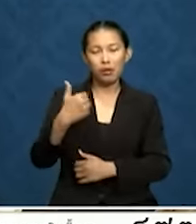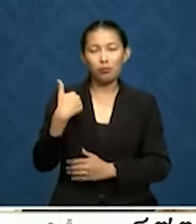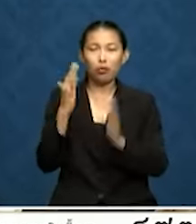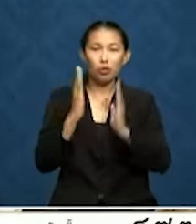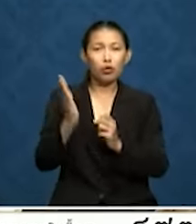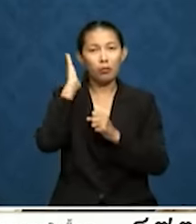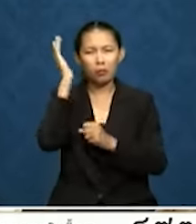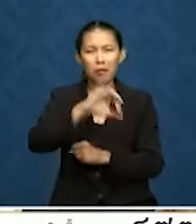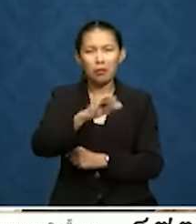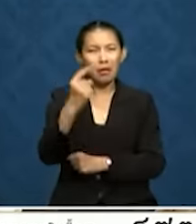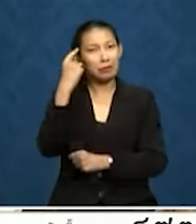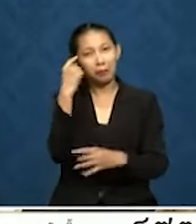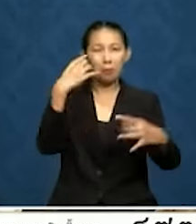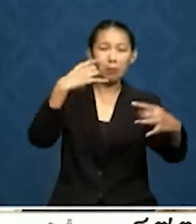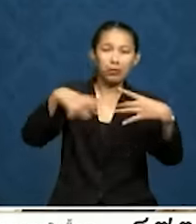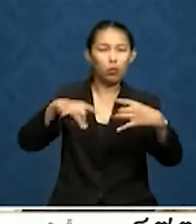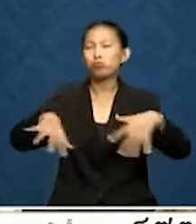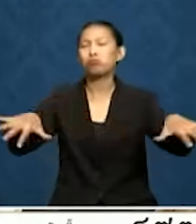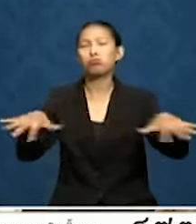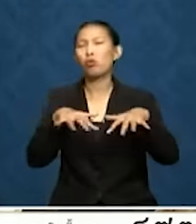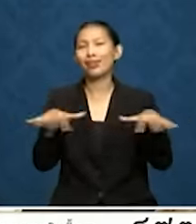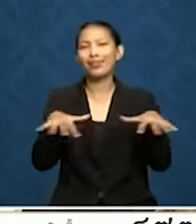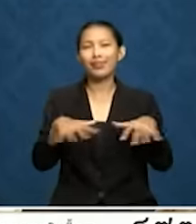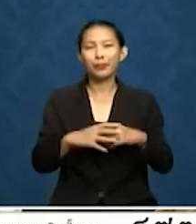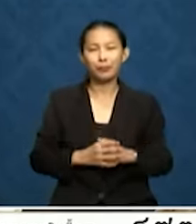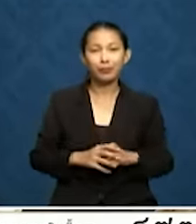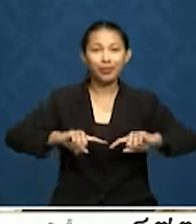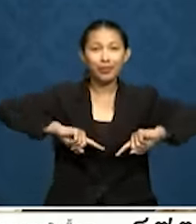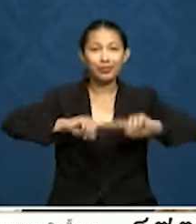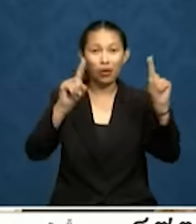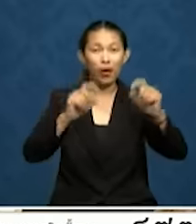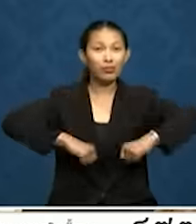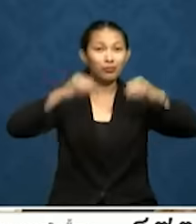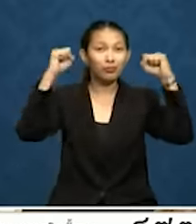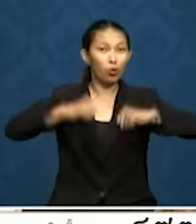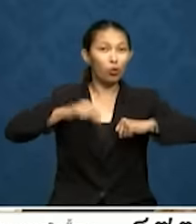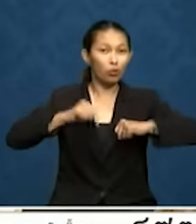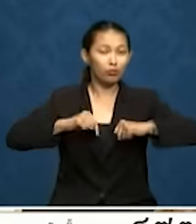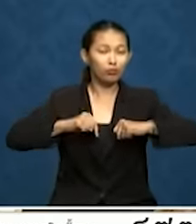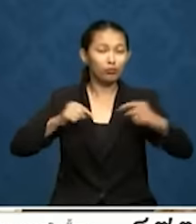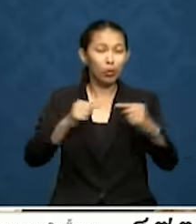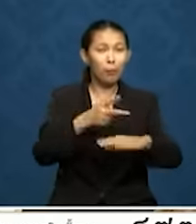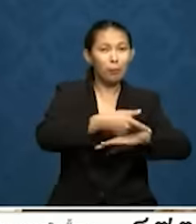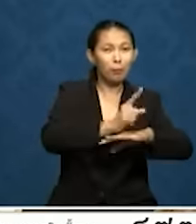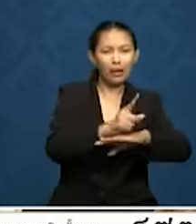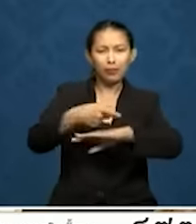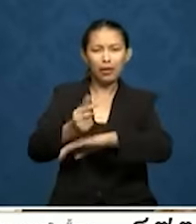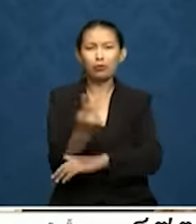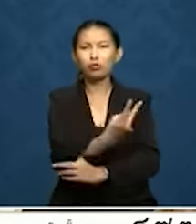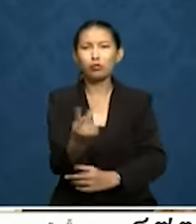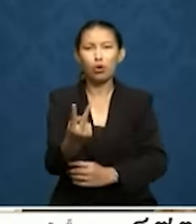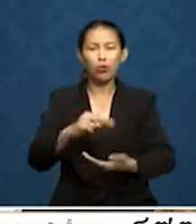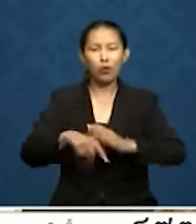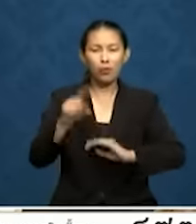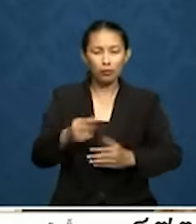นะครับที่อาจจะมีความคิดเห็นไม่เหมือนกันอันนี้เป็นเรื่องปกติแต่การตกลงกันนะครับของวิปทั้ง2ฝ่ายนะครับก็จะมาสู่